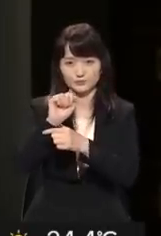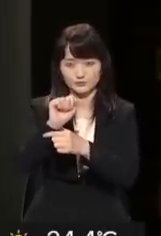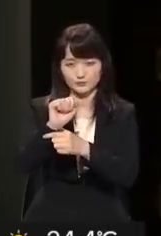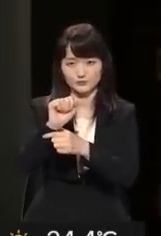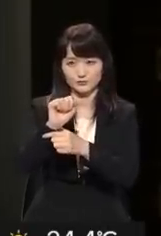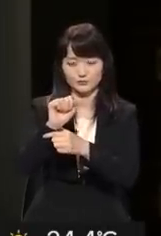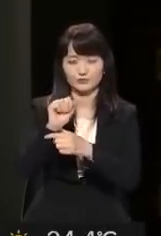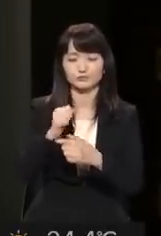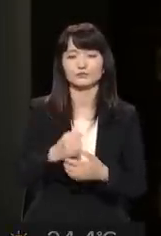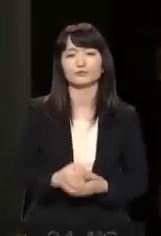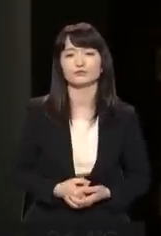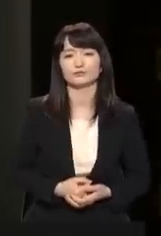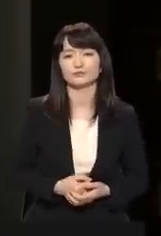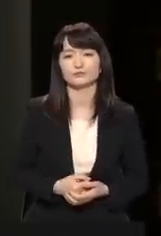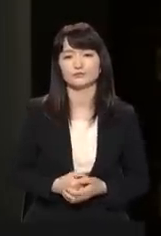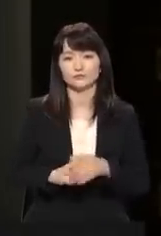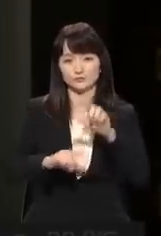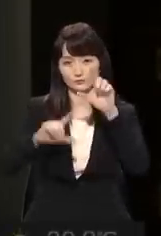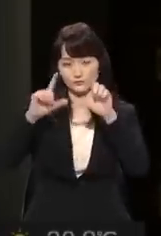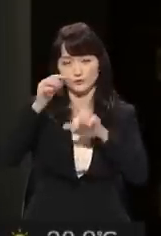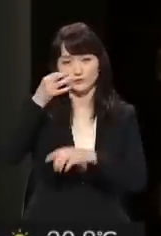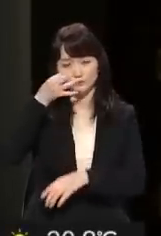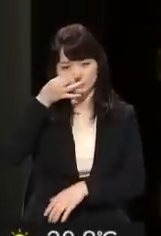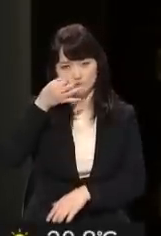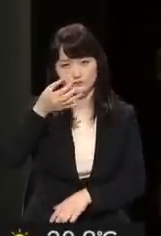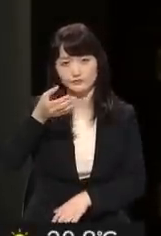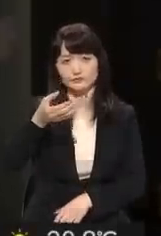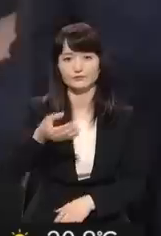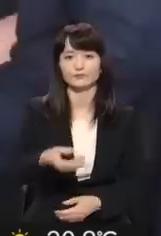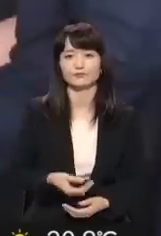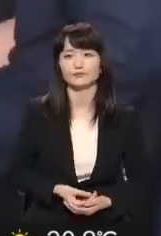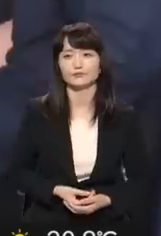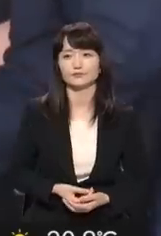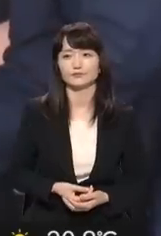공개 어제 됐고요. 그 장면 잠깐 보고 가시죠.